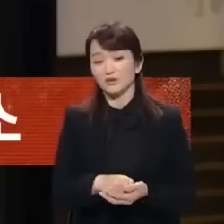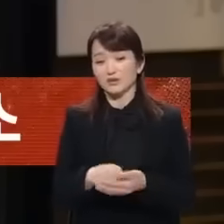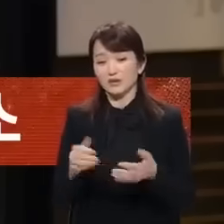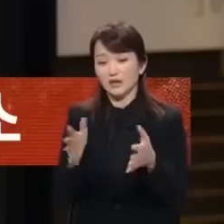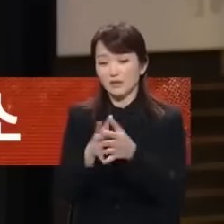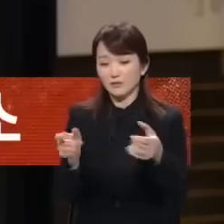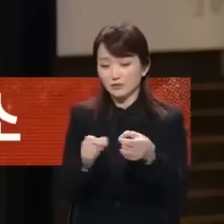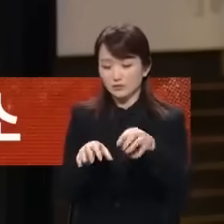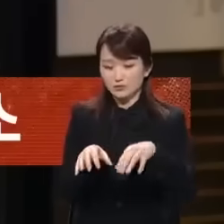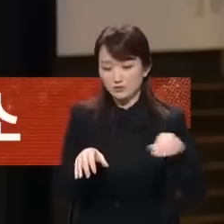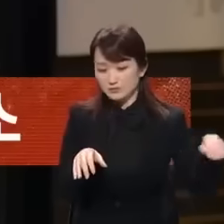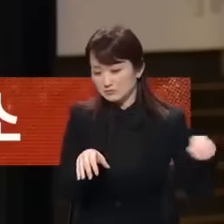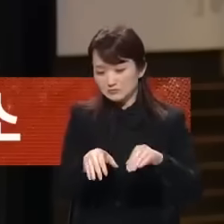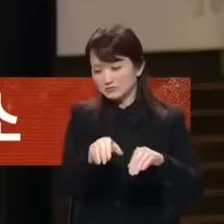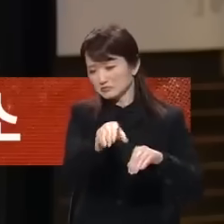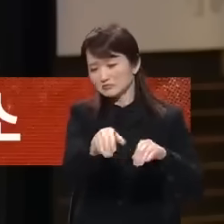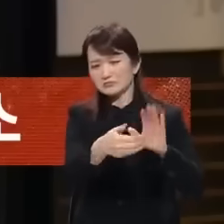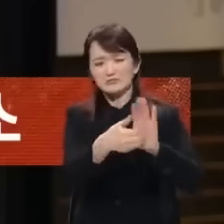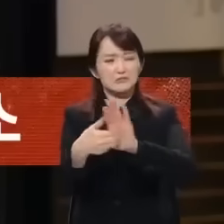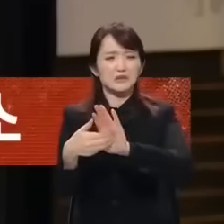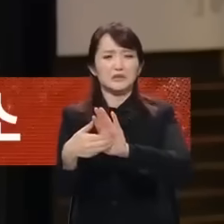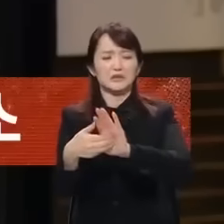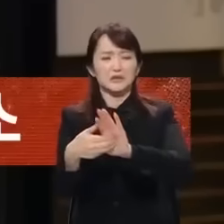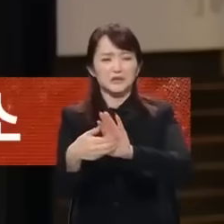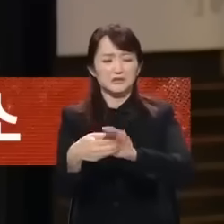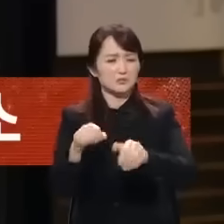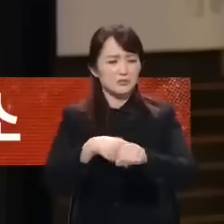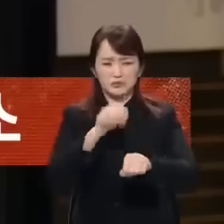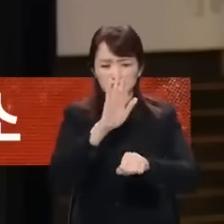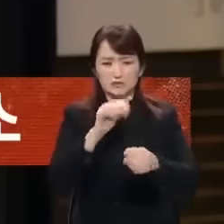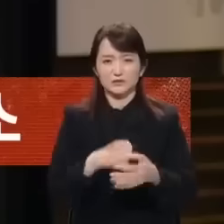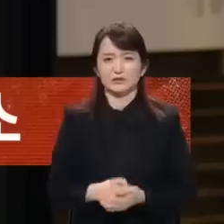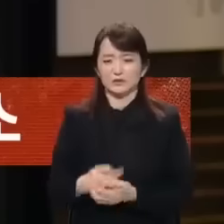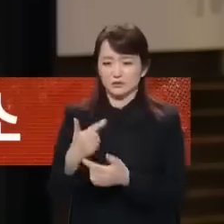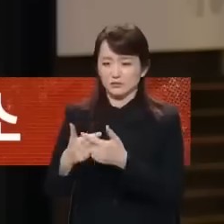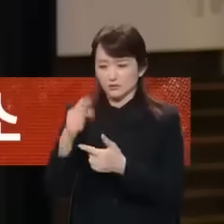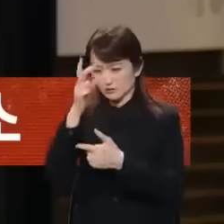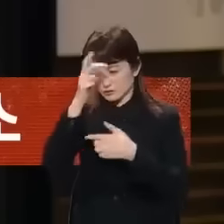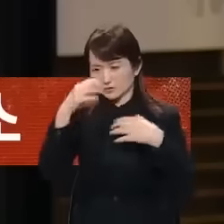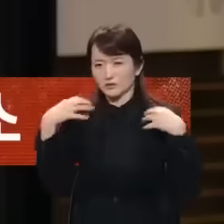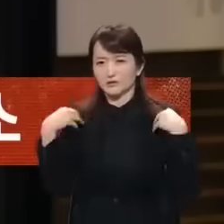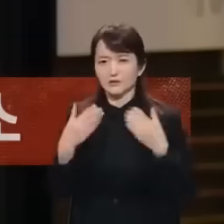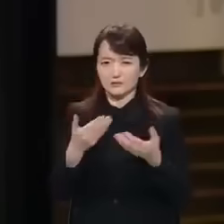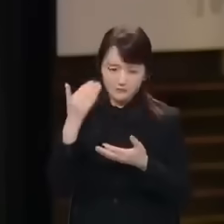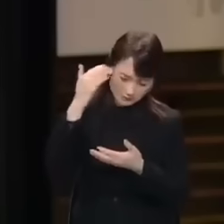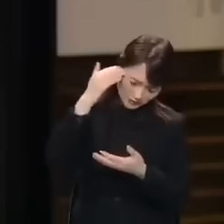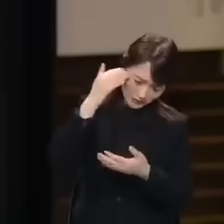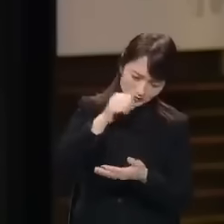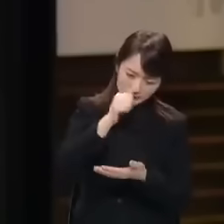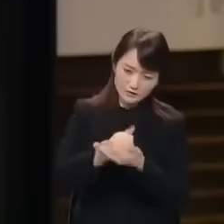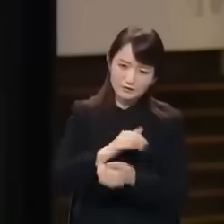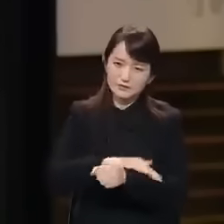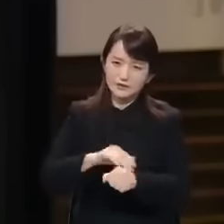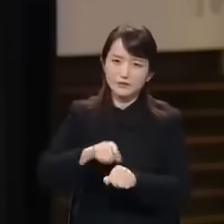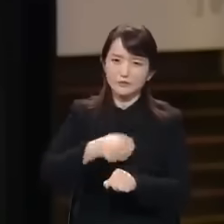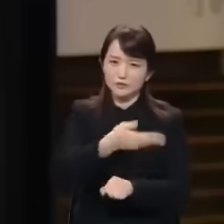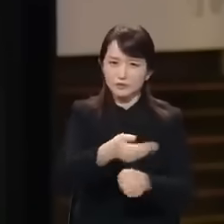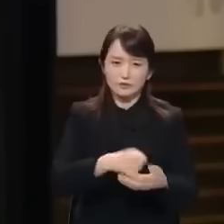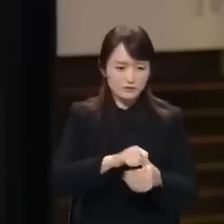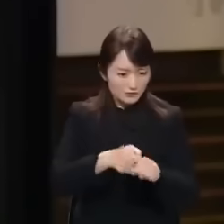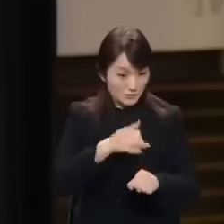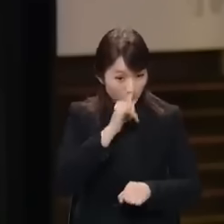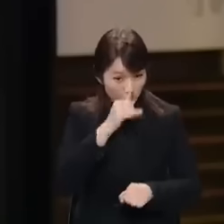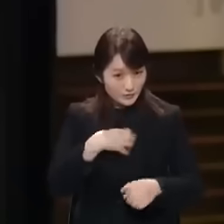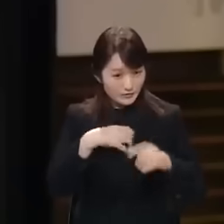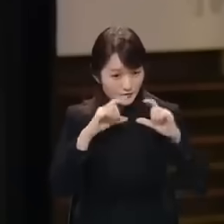아이. 그래서. 제발 이번에 부산경찰 측에서 업무방해 혐의를 좀 잘 적용을 해서 이게 처벌받을 수 있다라는 경고를